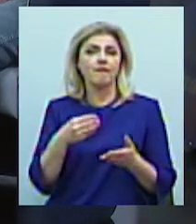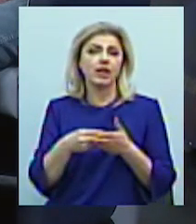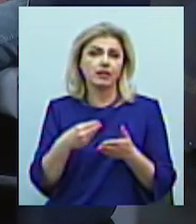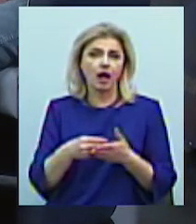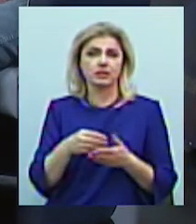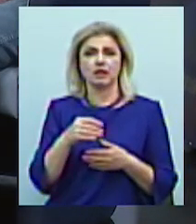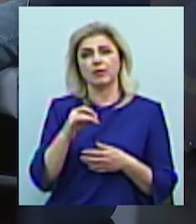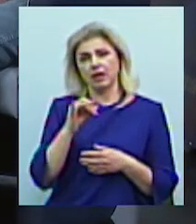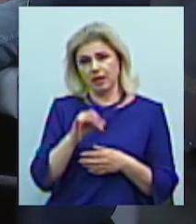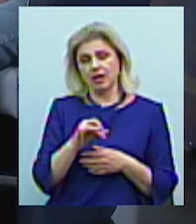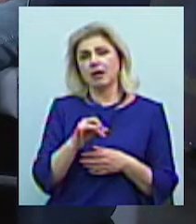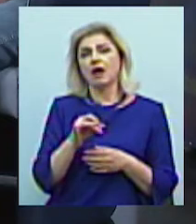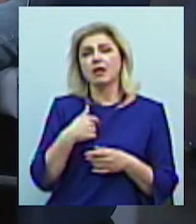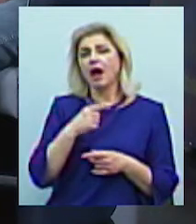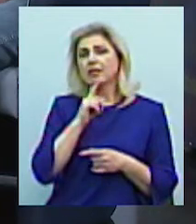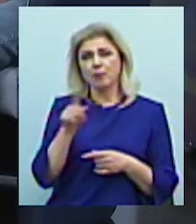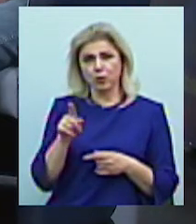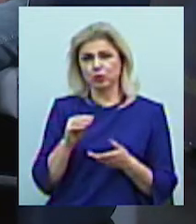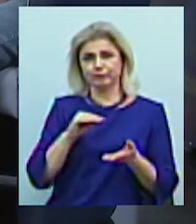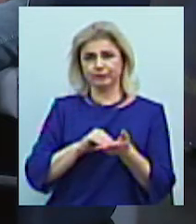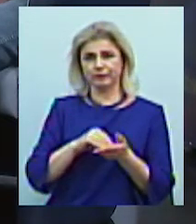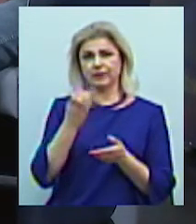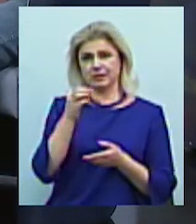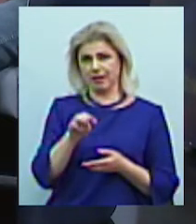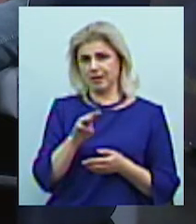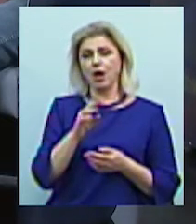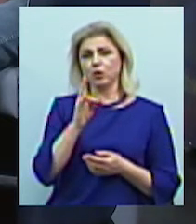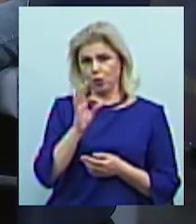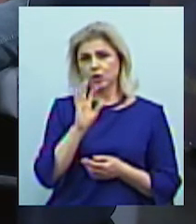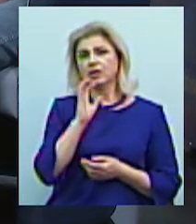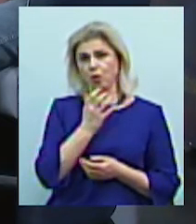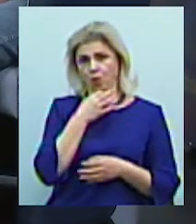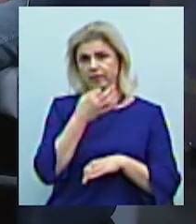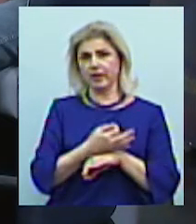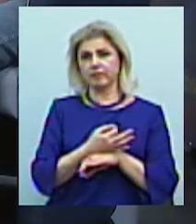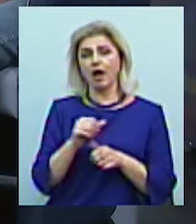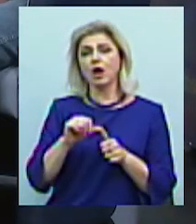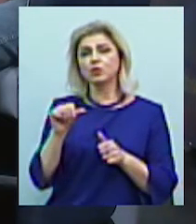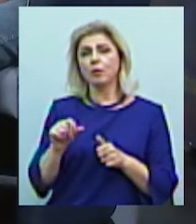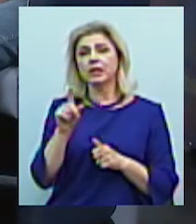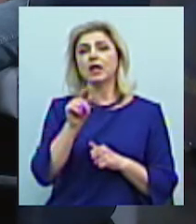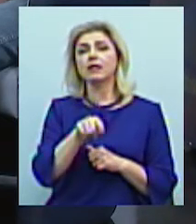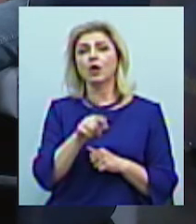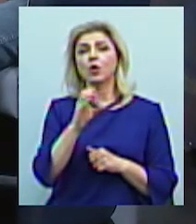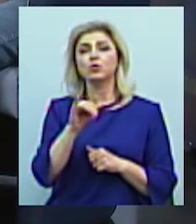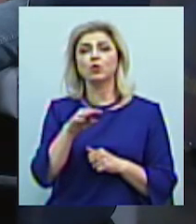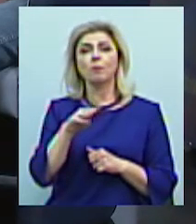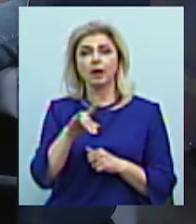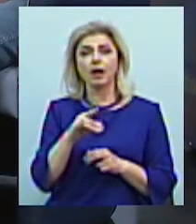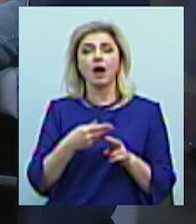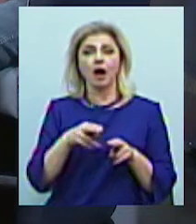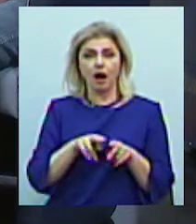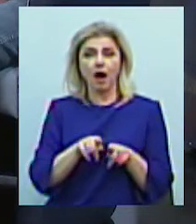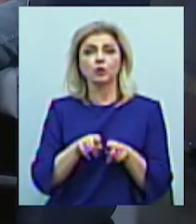там злоупотребления. То есть я не буду квалификацию давать, но серьезная ответственность, особенно за те суммы, которые, так